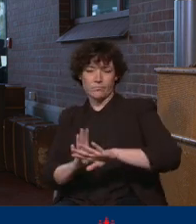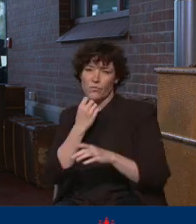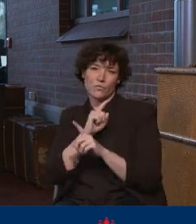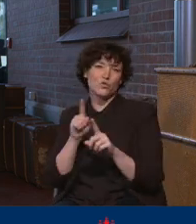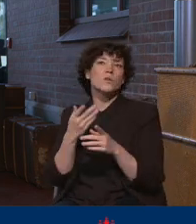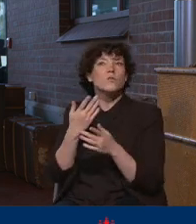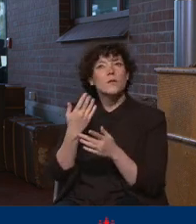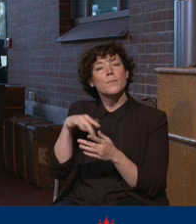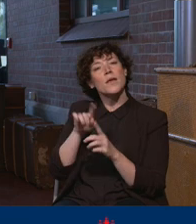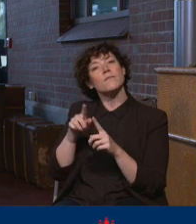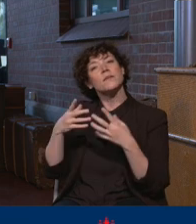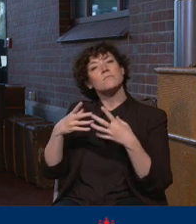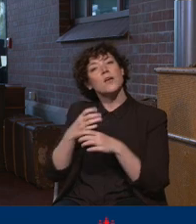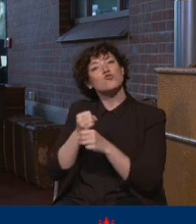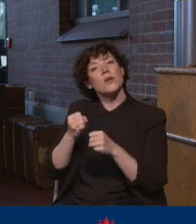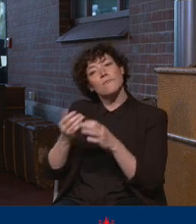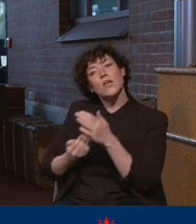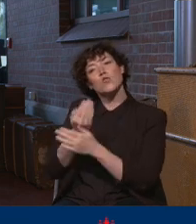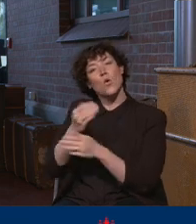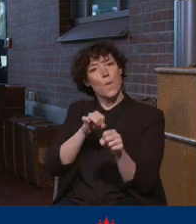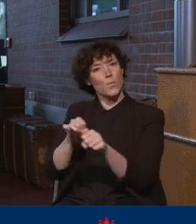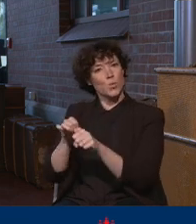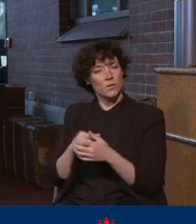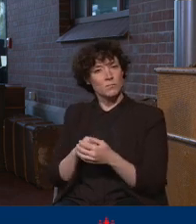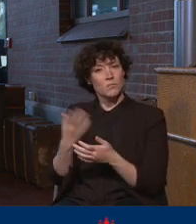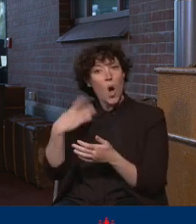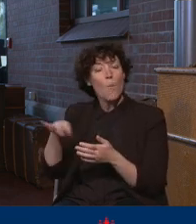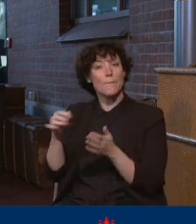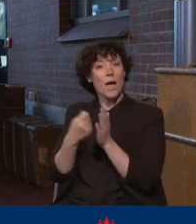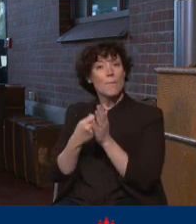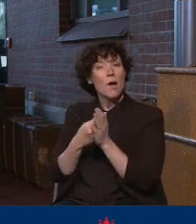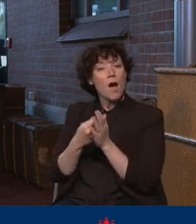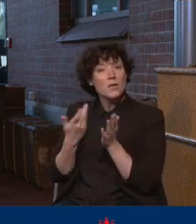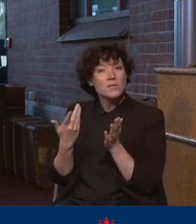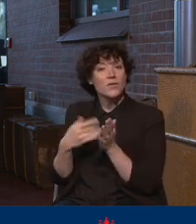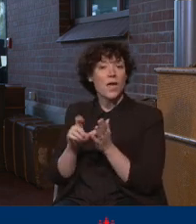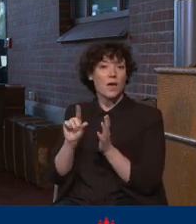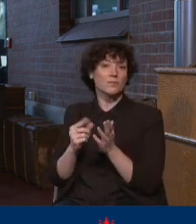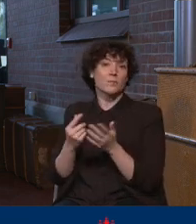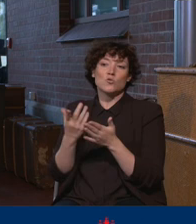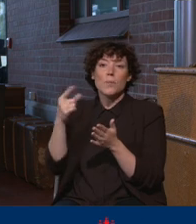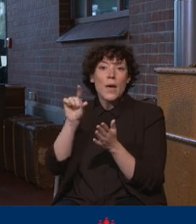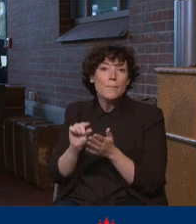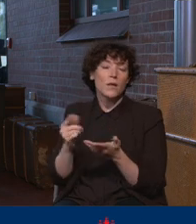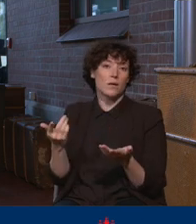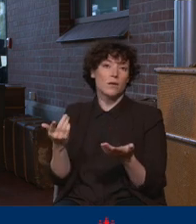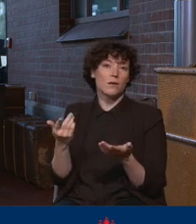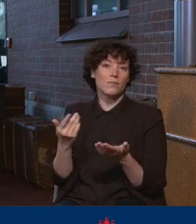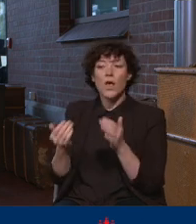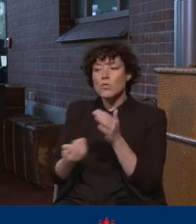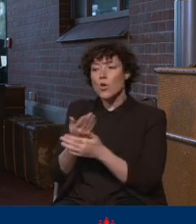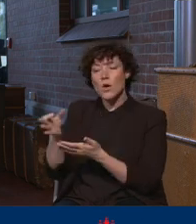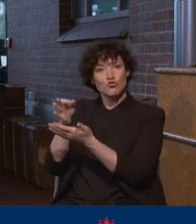schaffens von neuen möglichkeiten auch preiswerter günstiger tatsächlich am neuen standort zu sein das neu gebaut